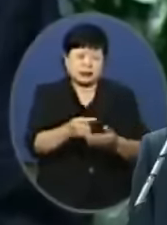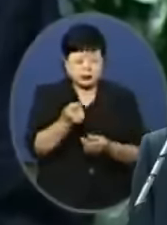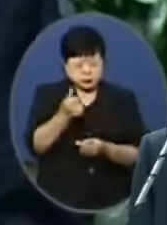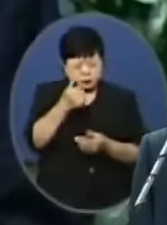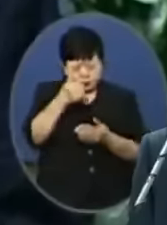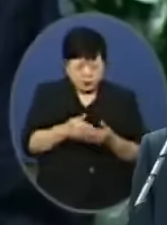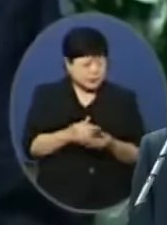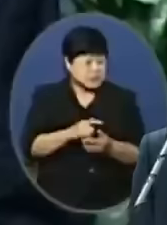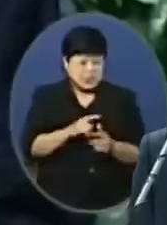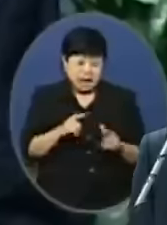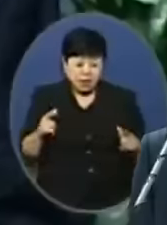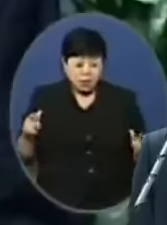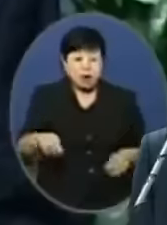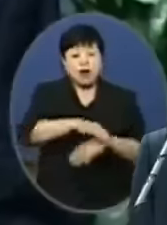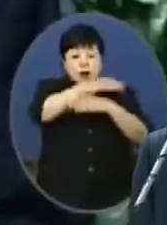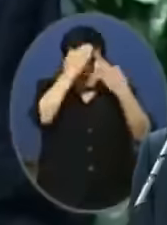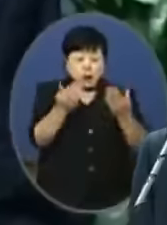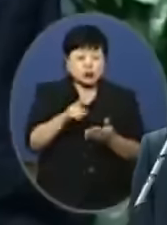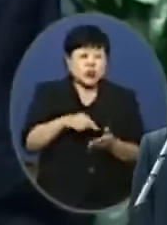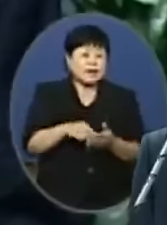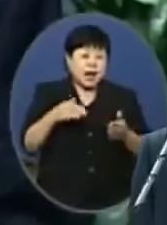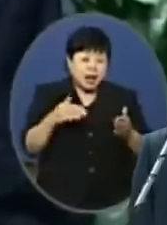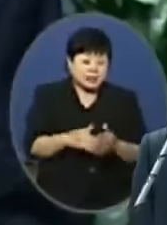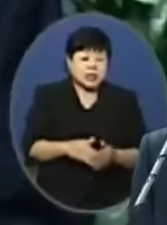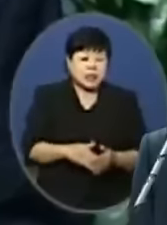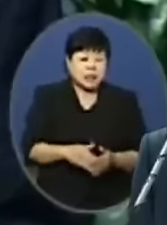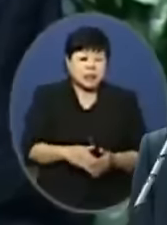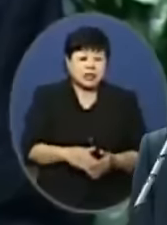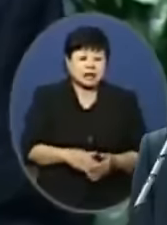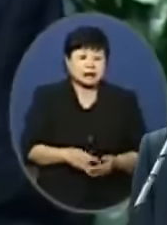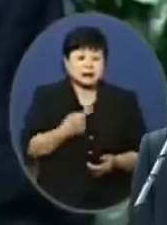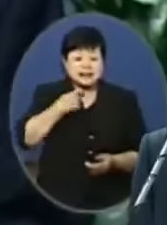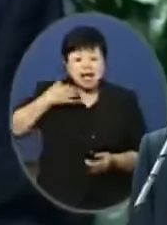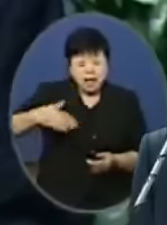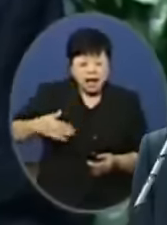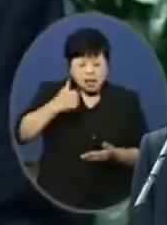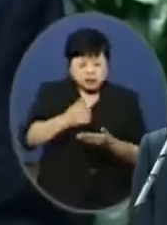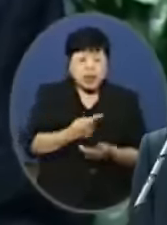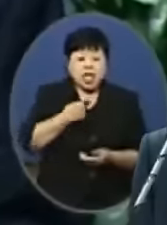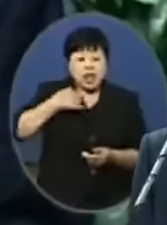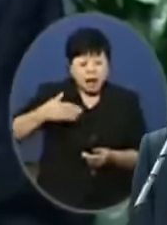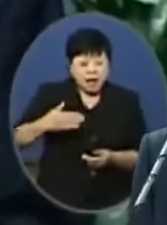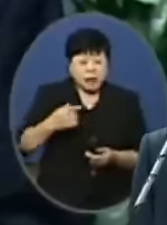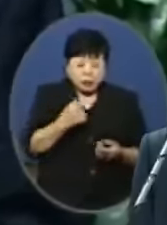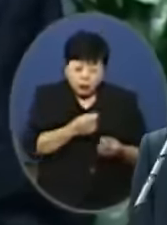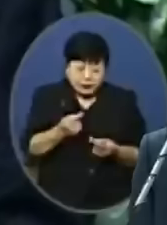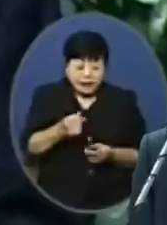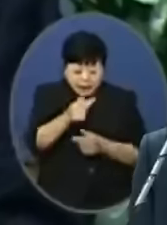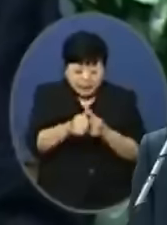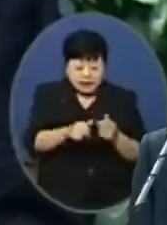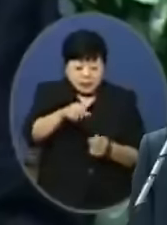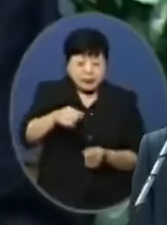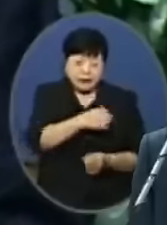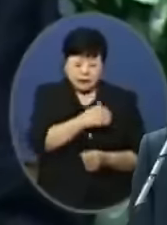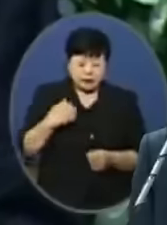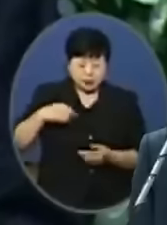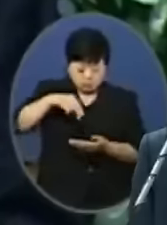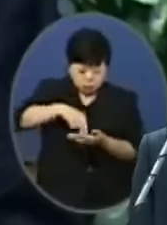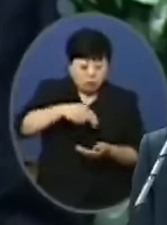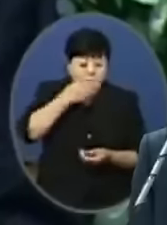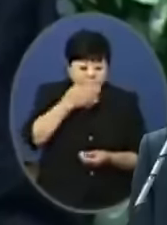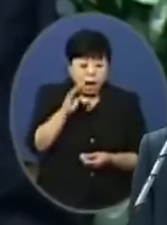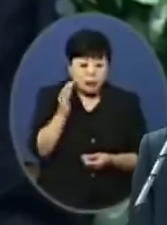1.1핵도 남김없이 다 청산했어. 너는 죄를 한 번도 안 지은 사람처럼 취급을 받고 하나님 앞에 담대하게 설 수